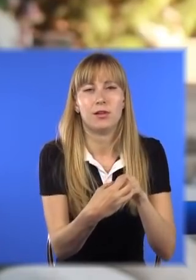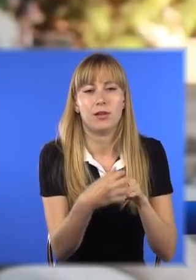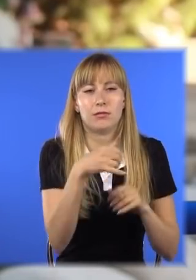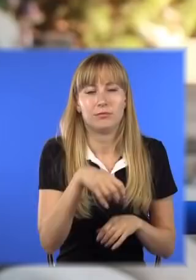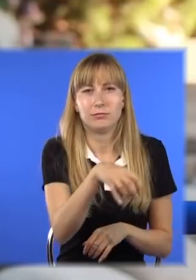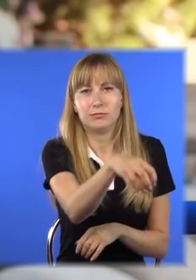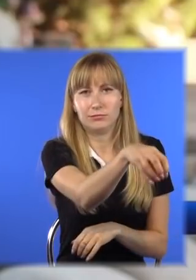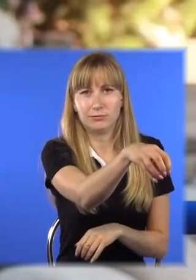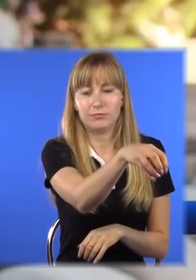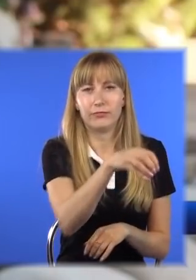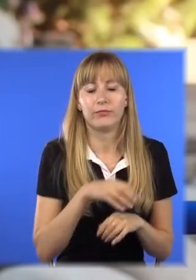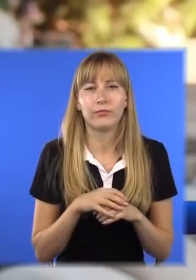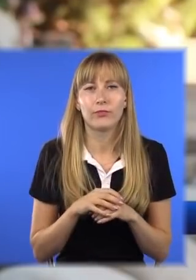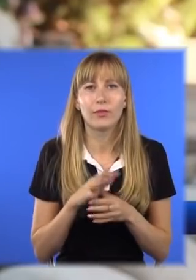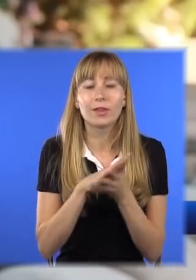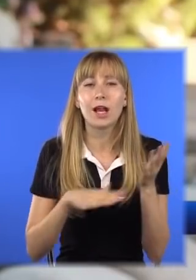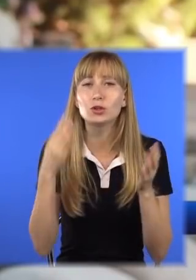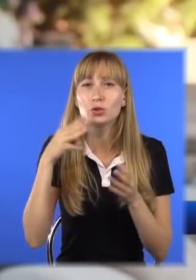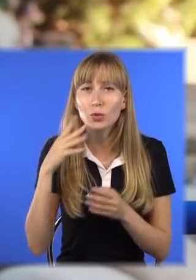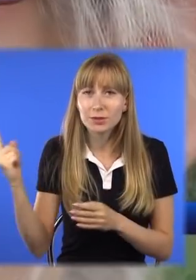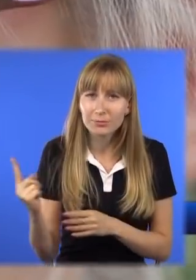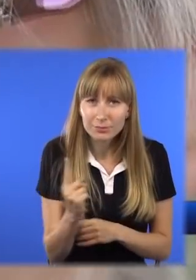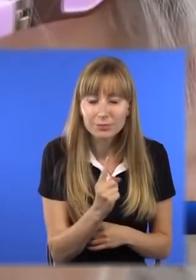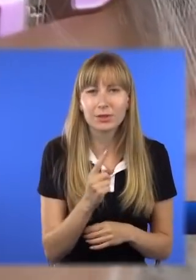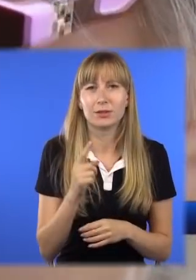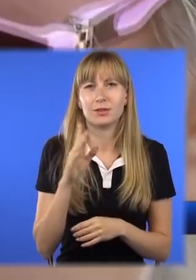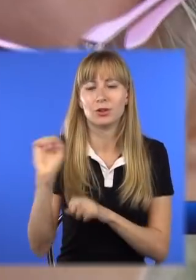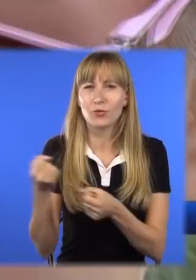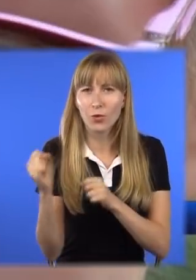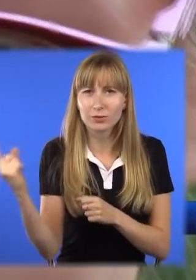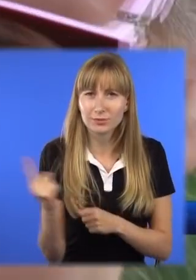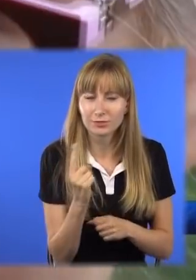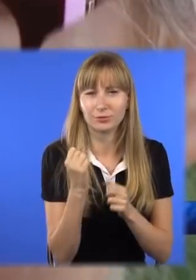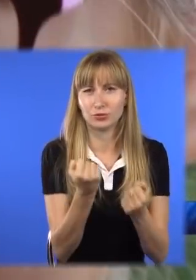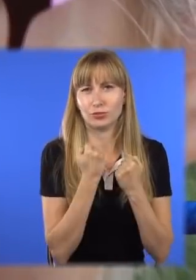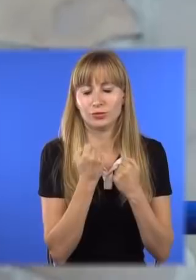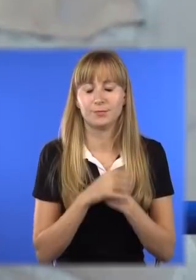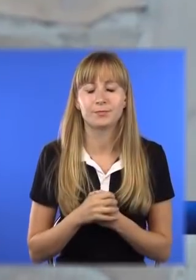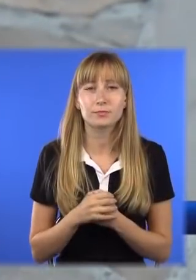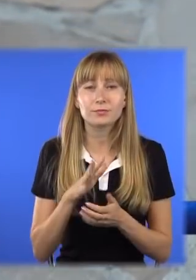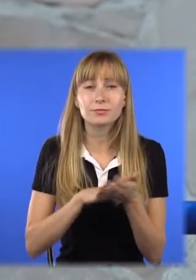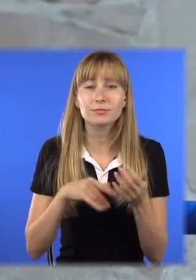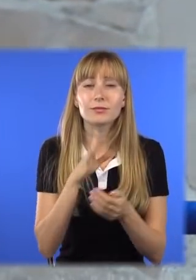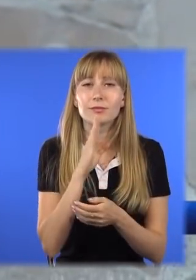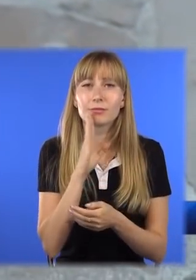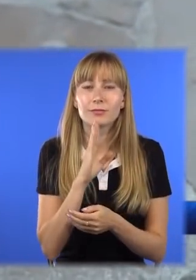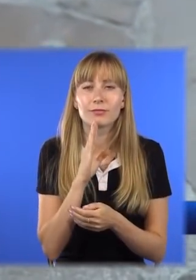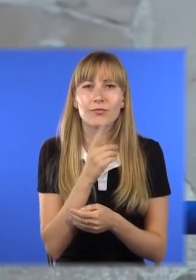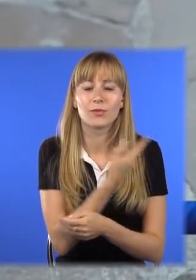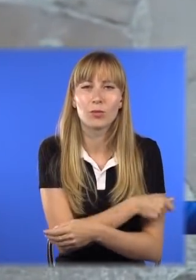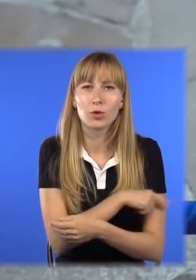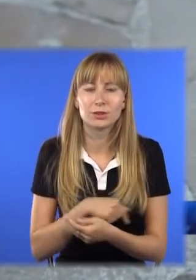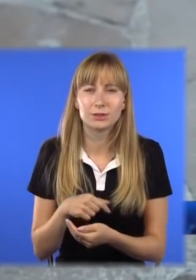Ну, потім і тітя підбіжала, і дворнику. Дитину одразу повезли в лікарню, де провели вакцинацію.